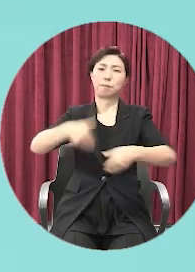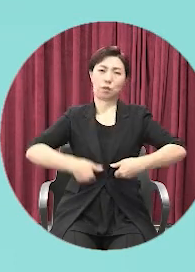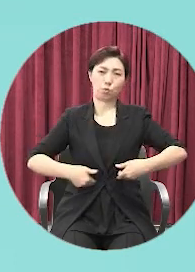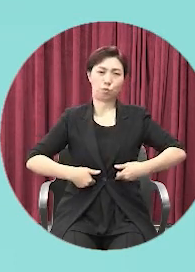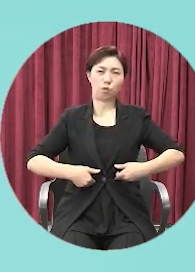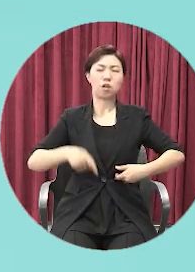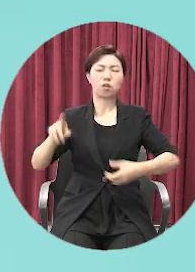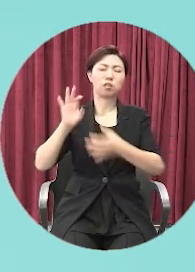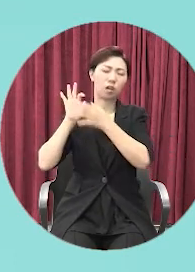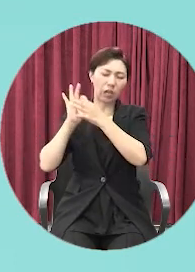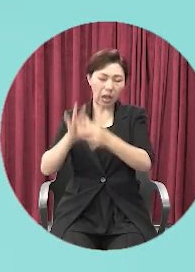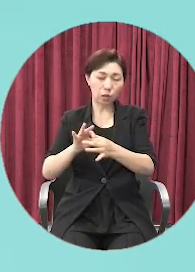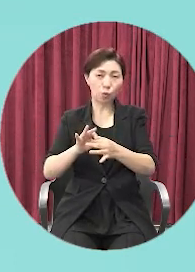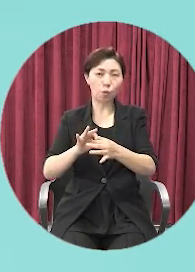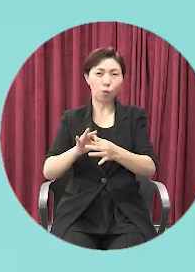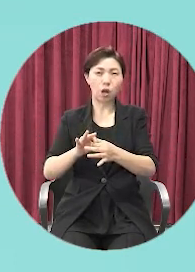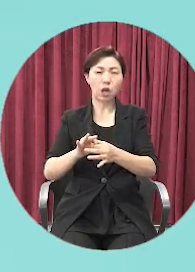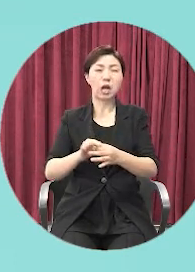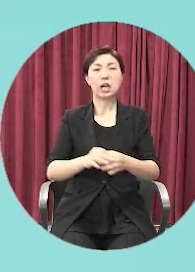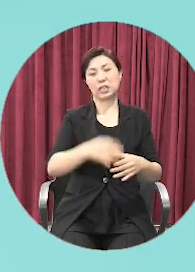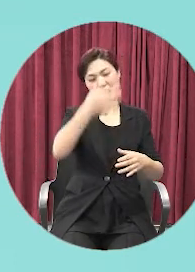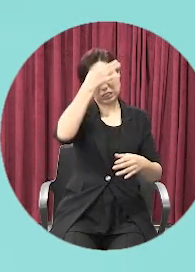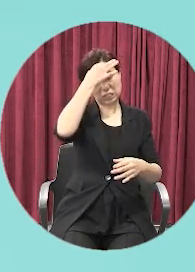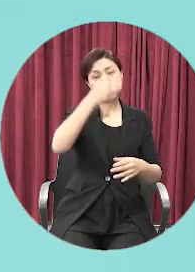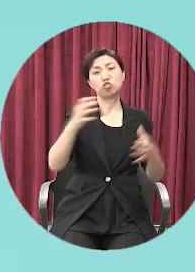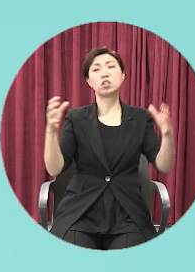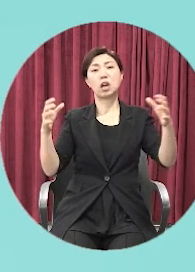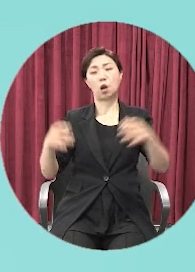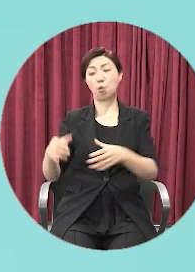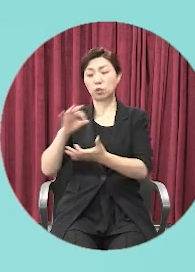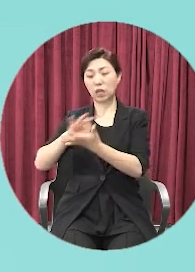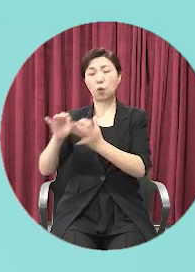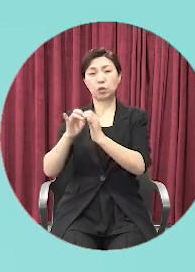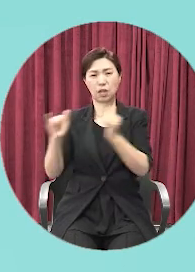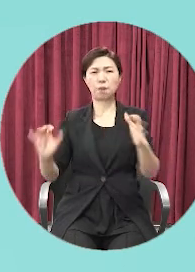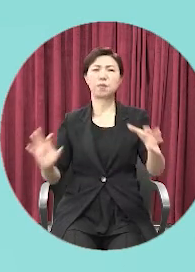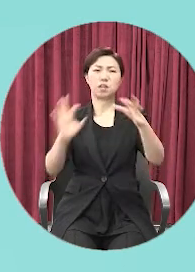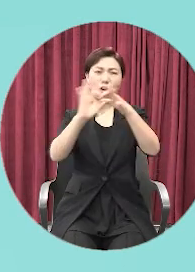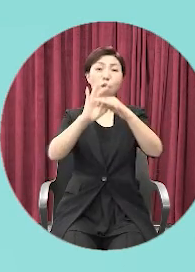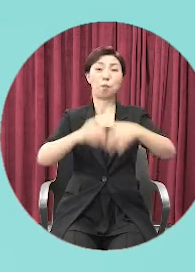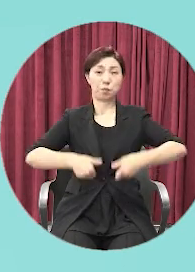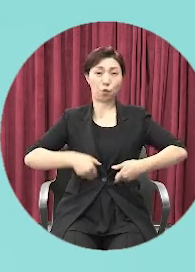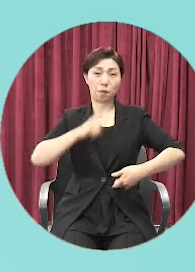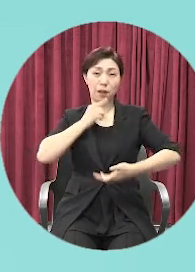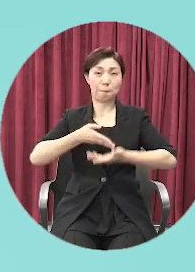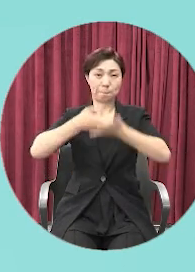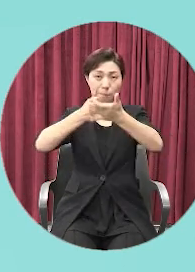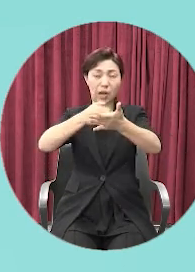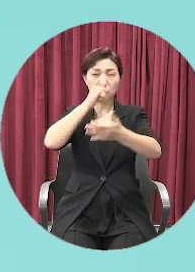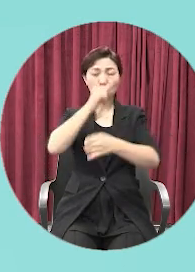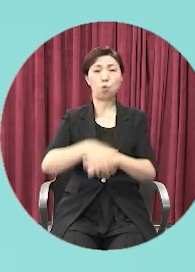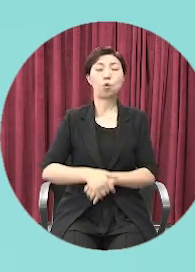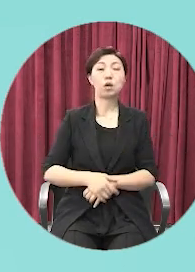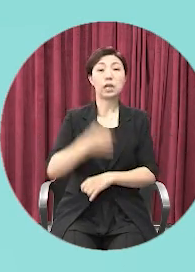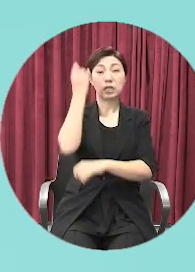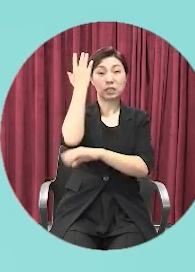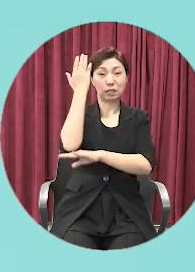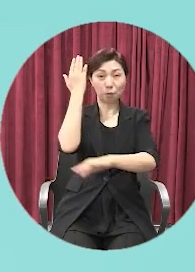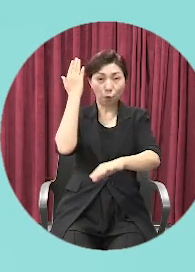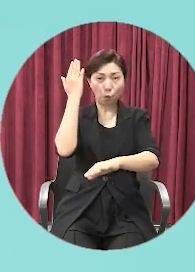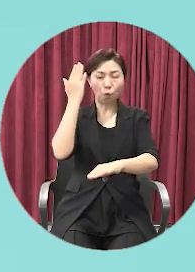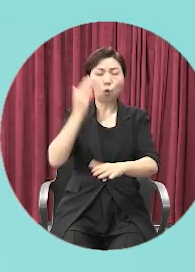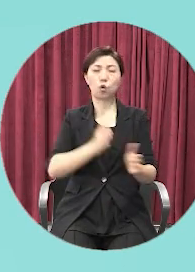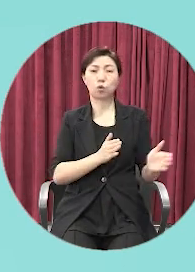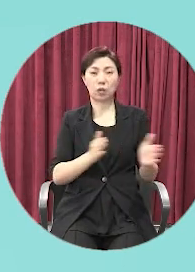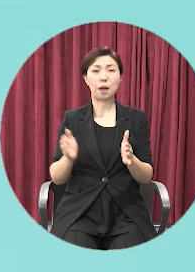하고 융합적인 접근을 해야 한다라고 하는 부분들이 있었고요. 그리고 특히 그 기반 마련에 대한 이야기들도 굉장히 많이